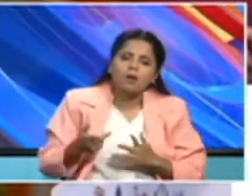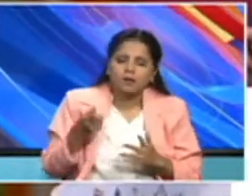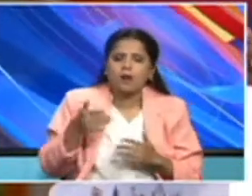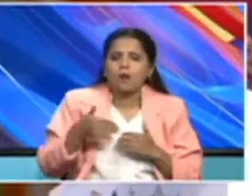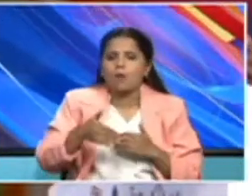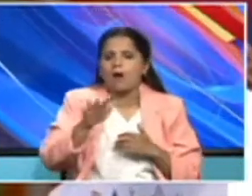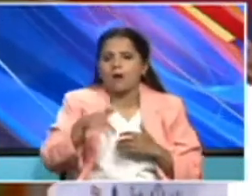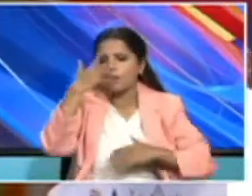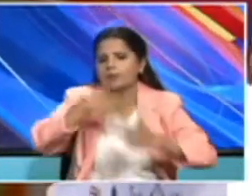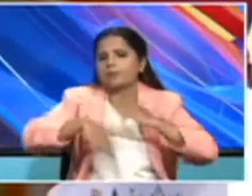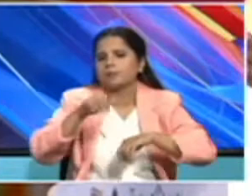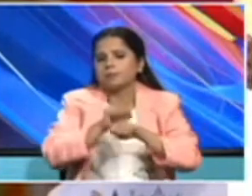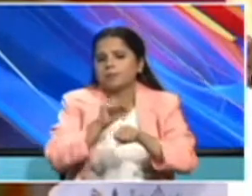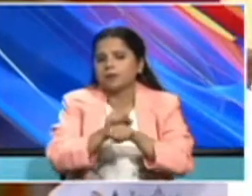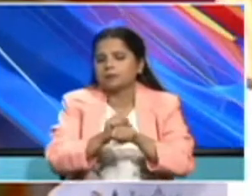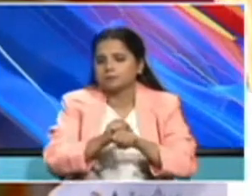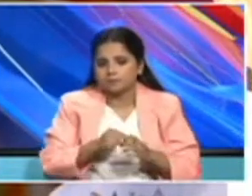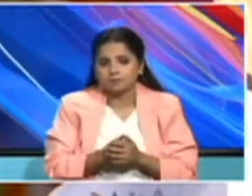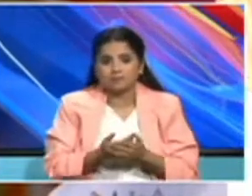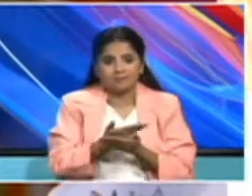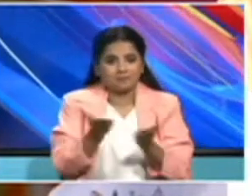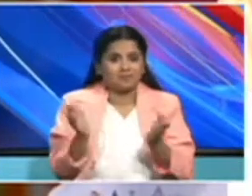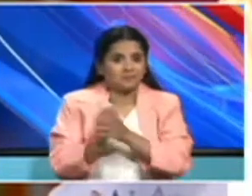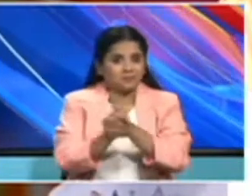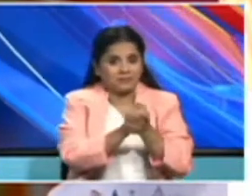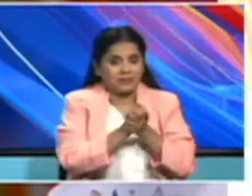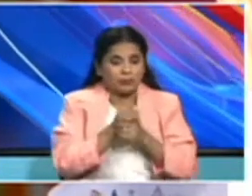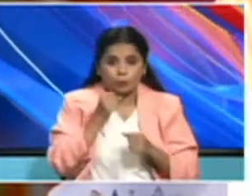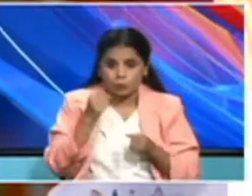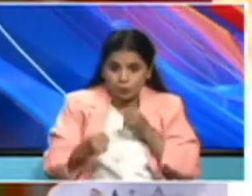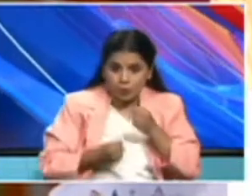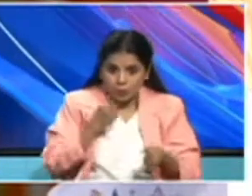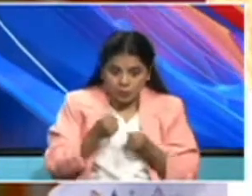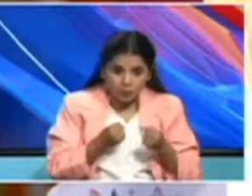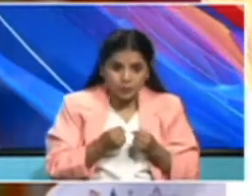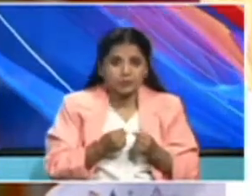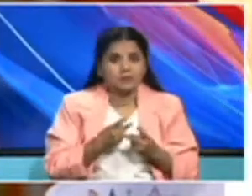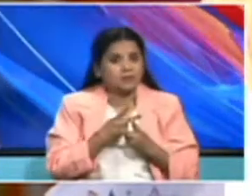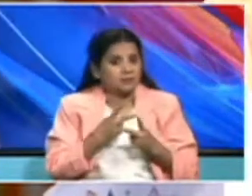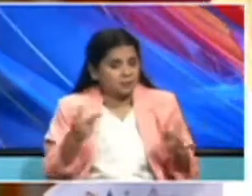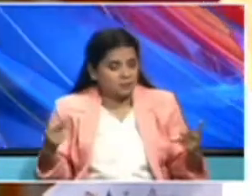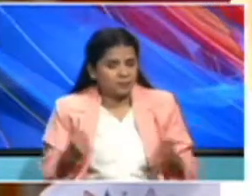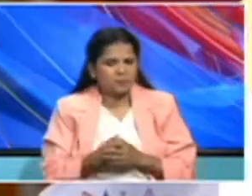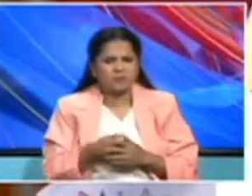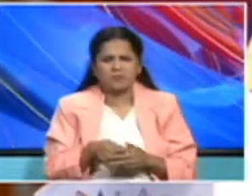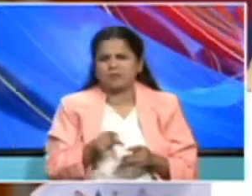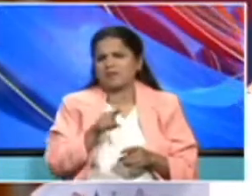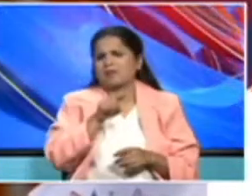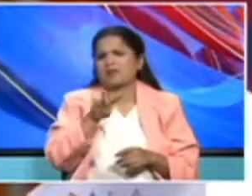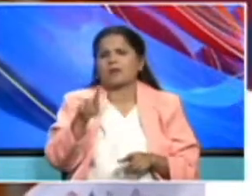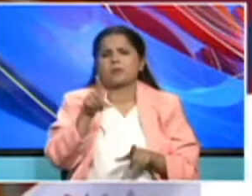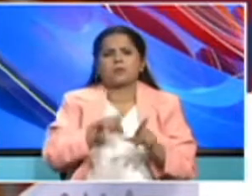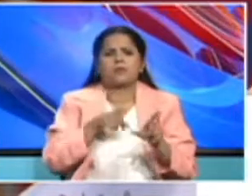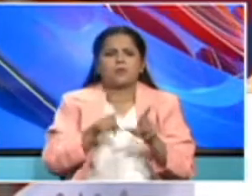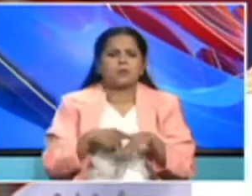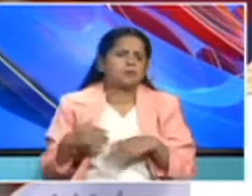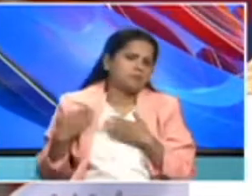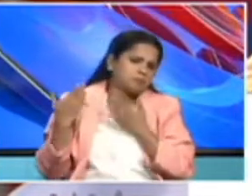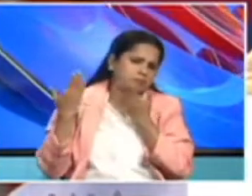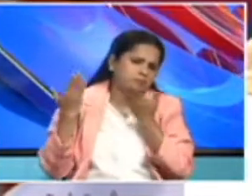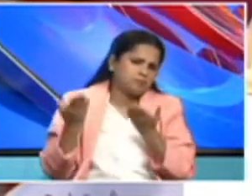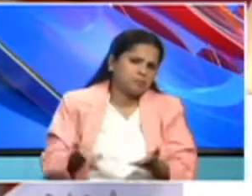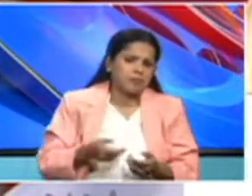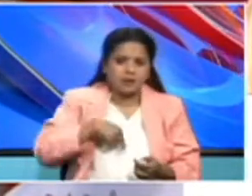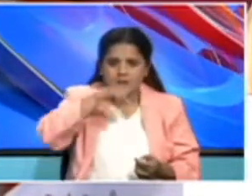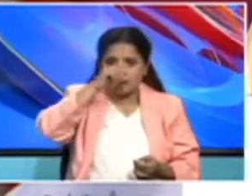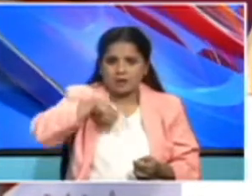है। साथियों, स्पोर्ट्स, खेल हजारों वर्षों से